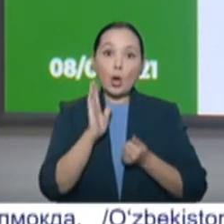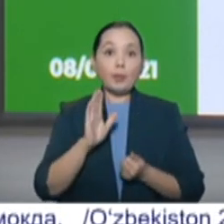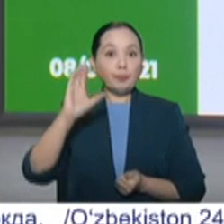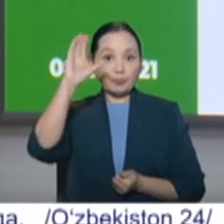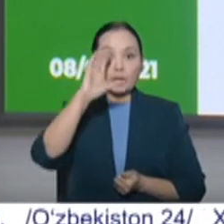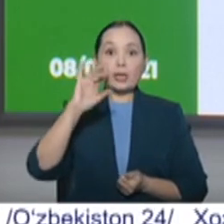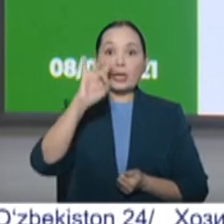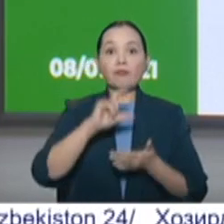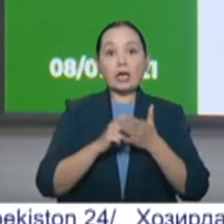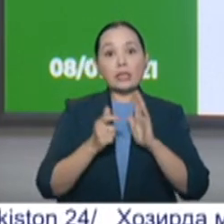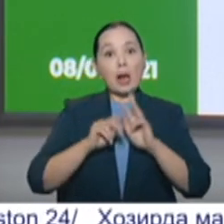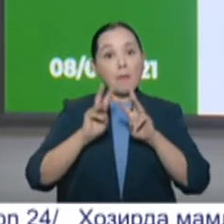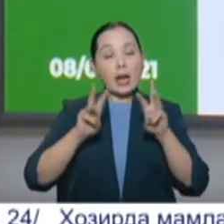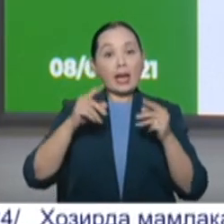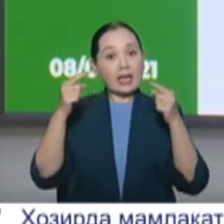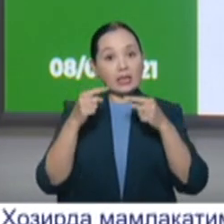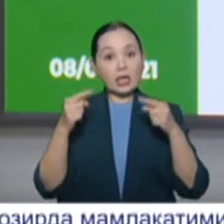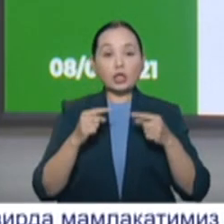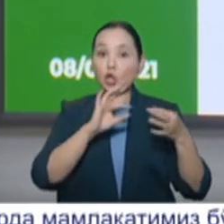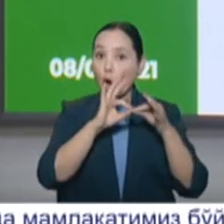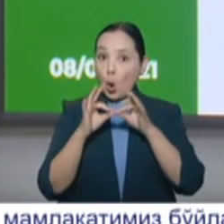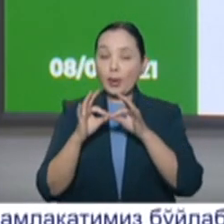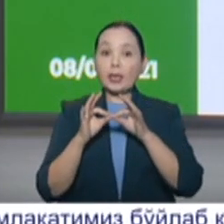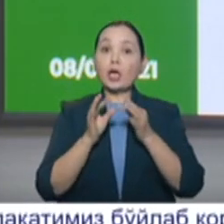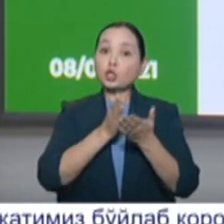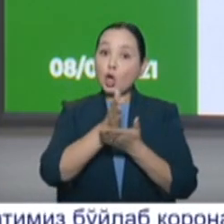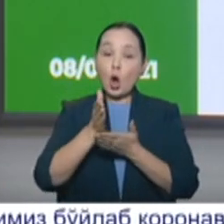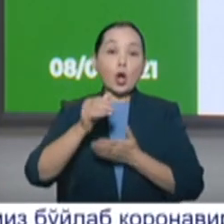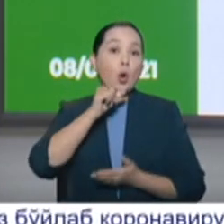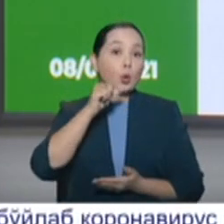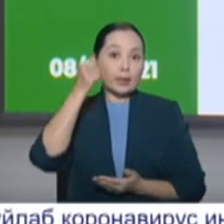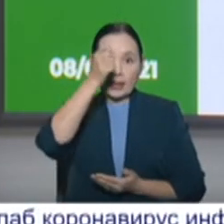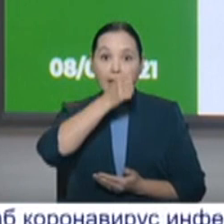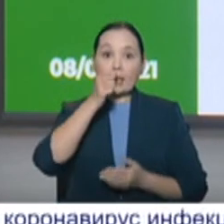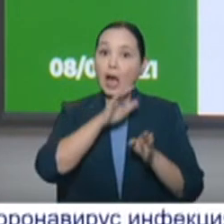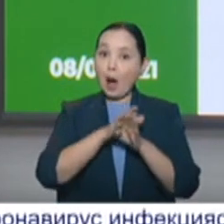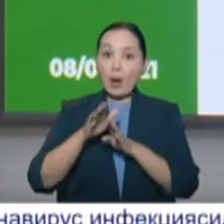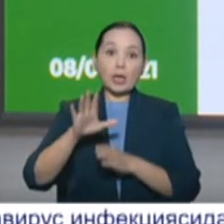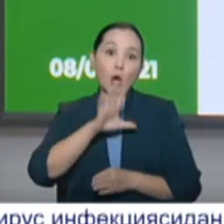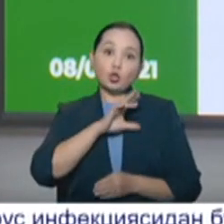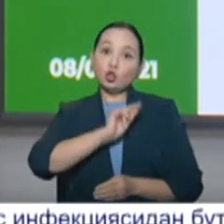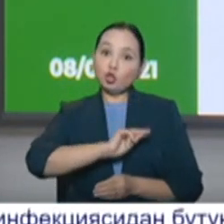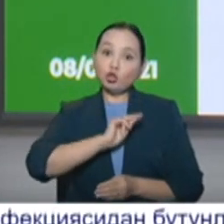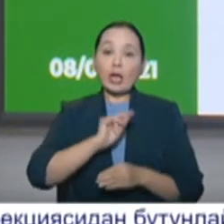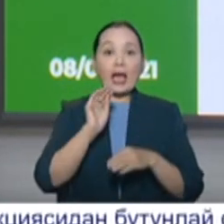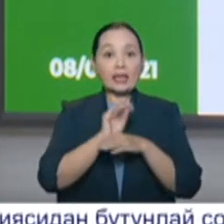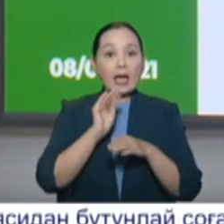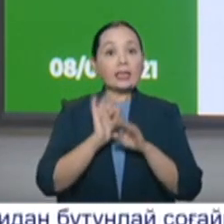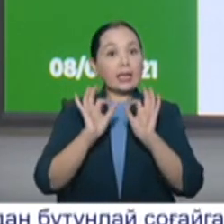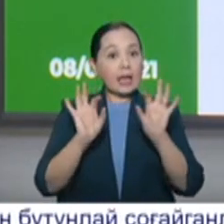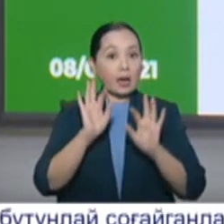O'zbekiston Respublikasi Vazirlar Mahkamasining tegishli komplekslarida barcha sohalarni o'tgan yilda amalga oshirilgan ishlari tanqidiy tahlil